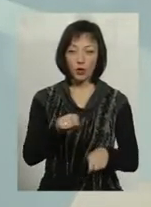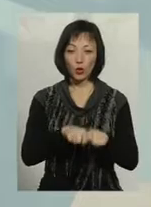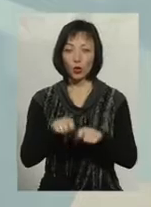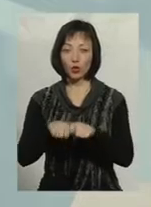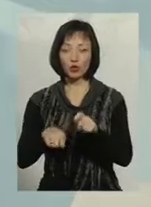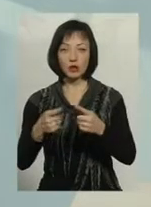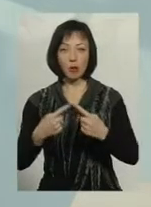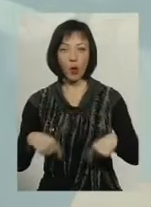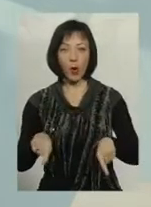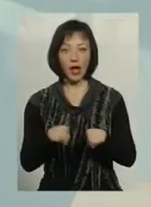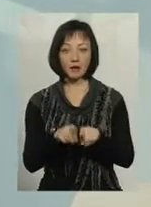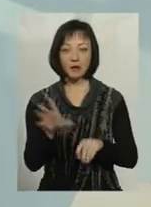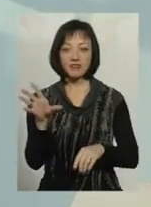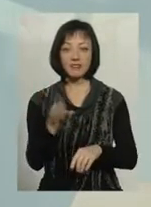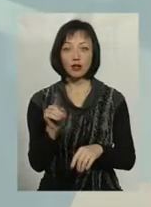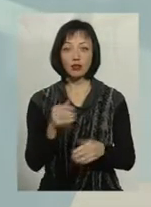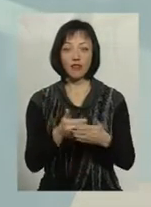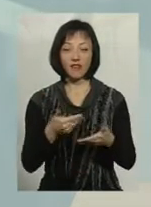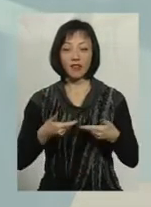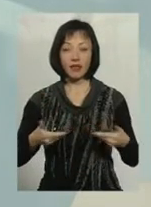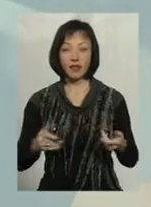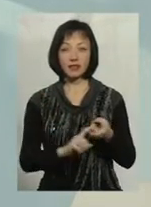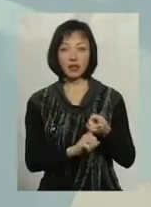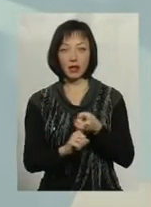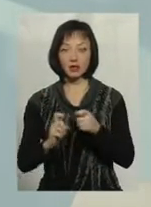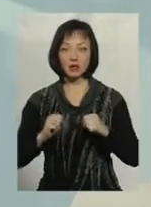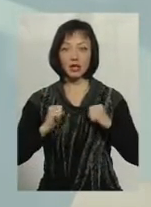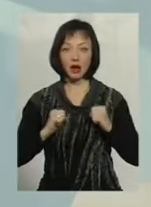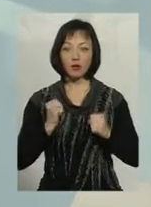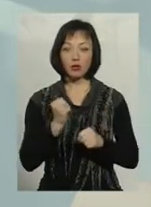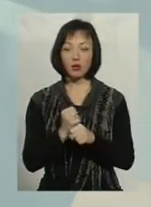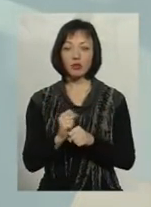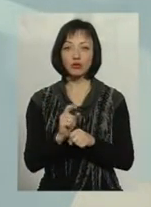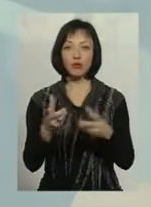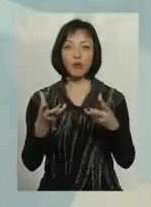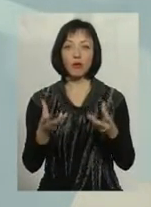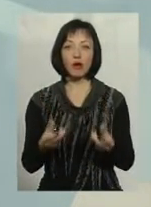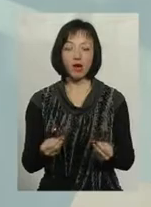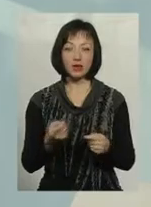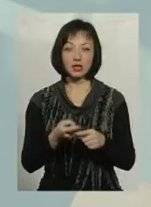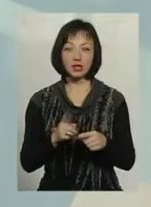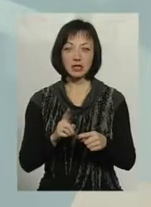вантаж 3200. Те, що ми дуже надіялися, що